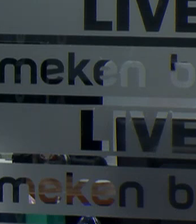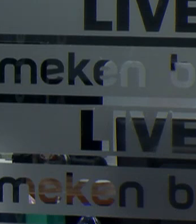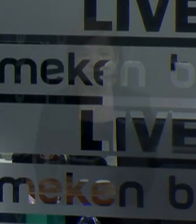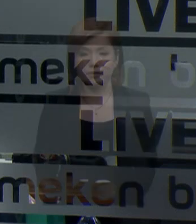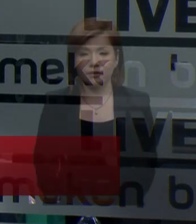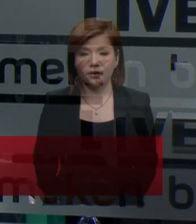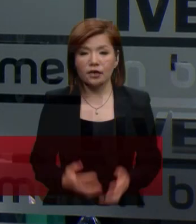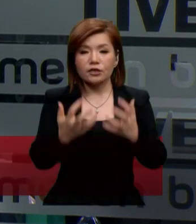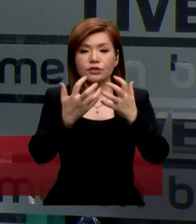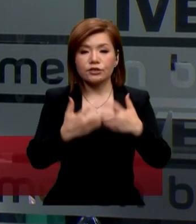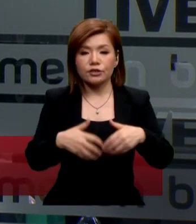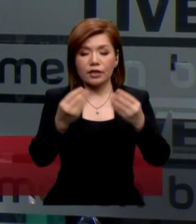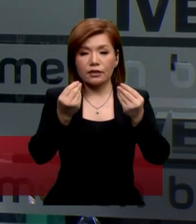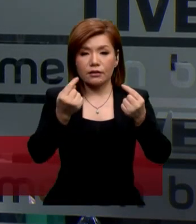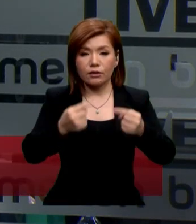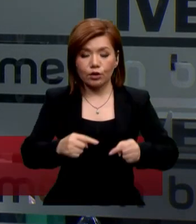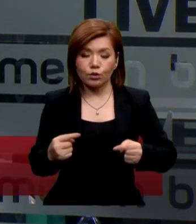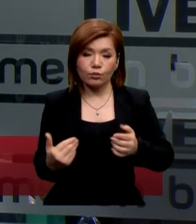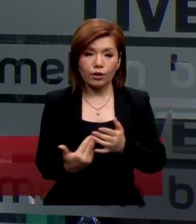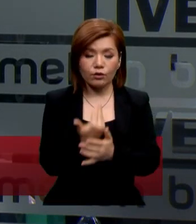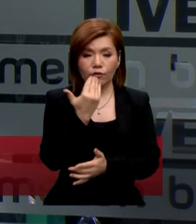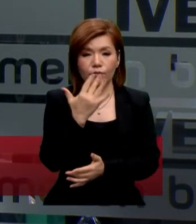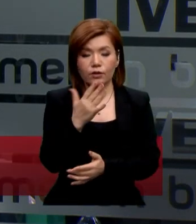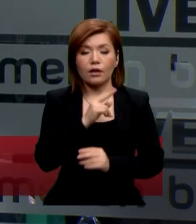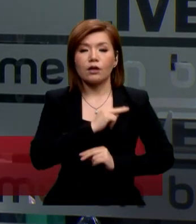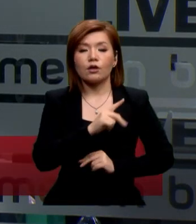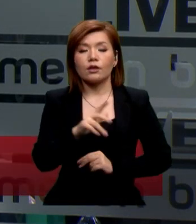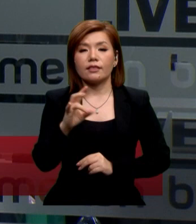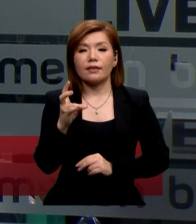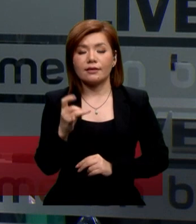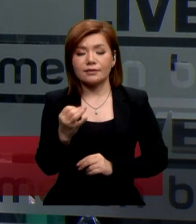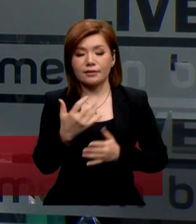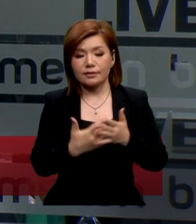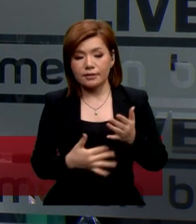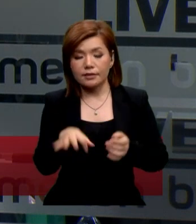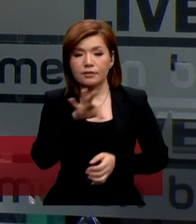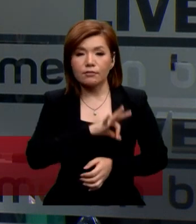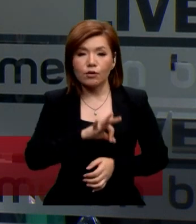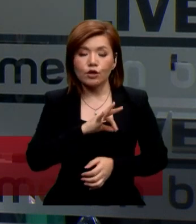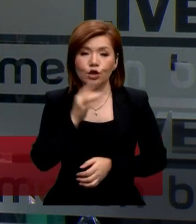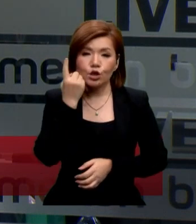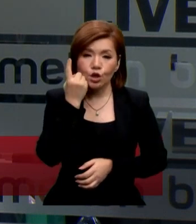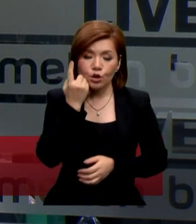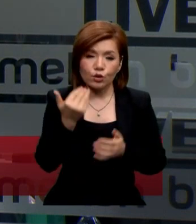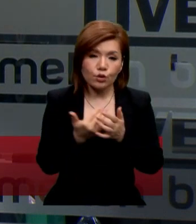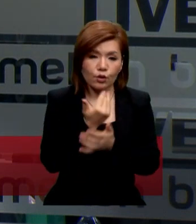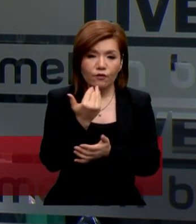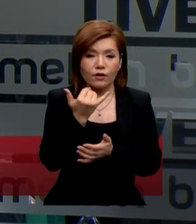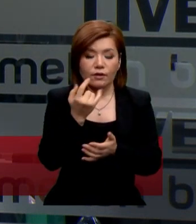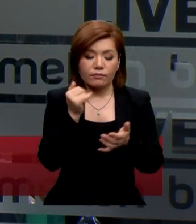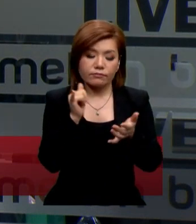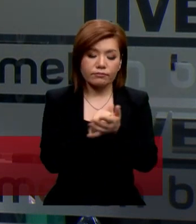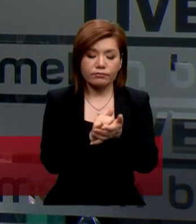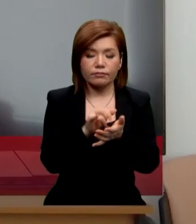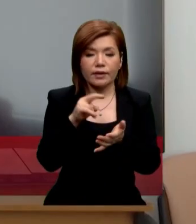считать инфляцию в Казахстане будут по-новому для этого сотрудники бюро над статистики хотят использовать телефон и новое мобильное приложение